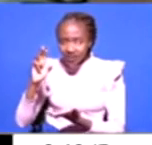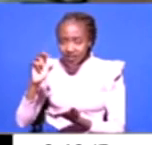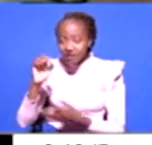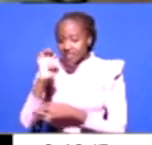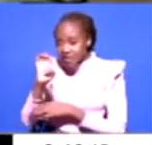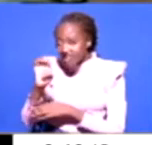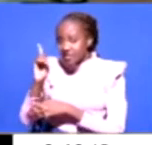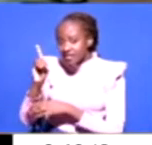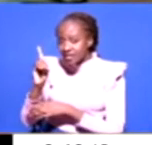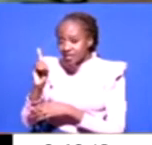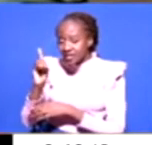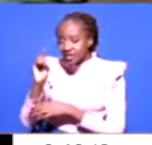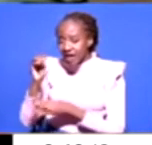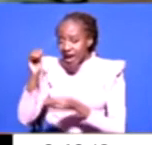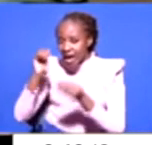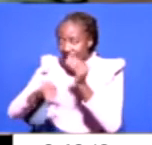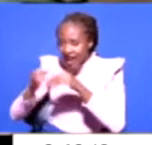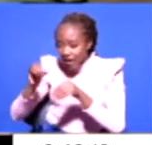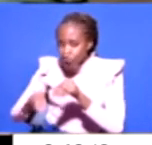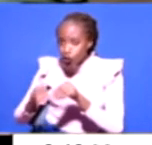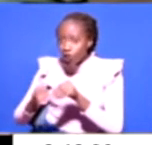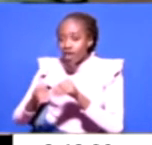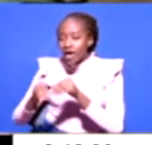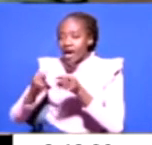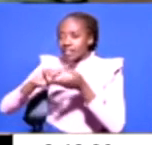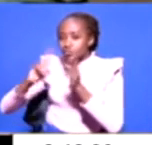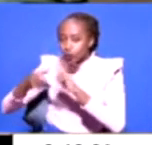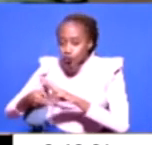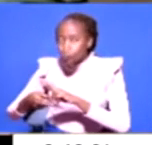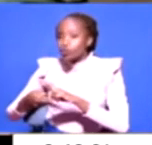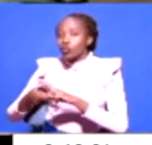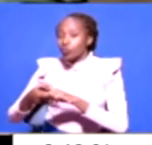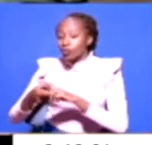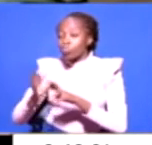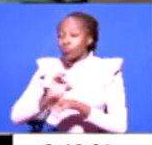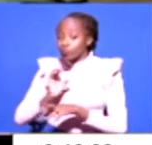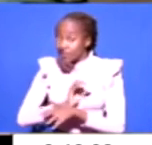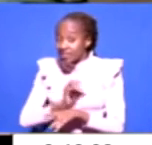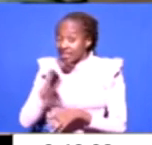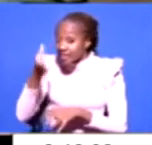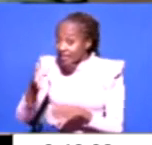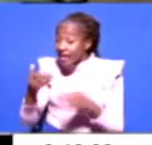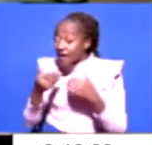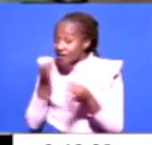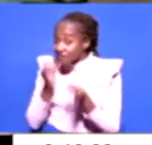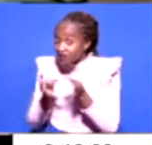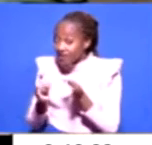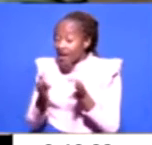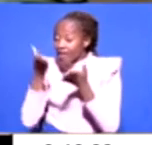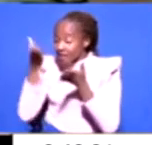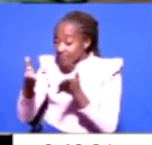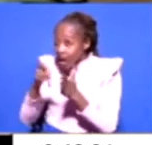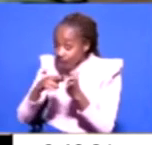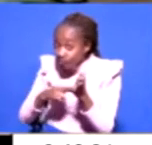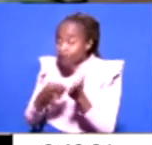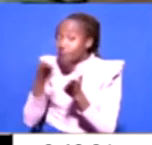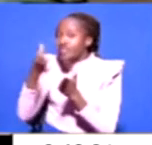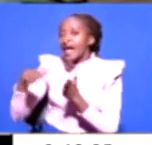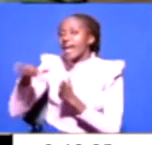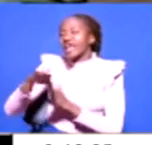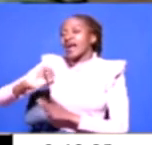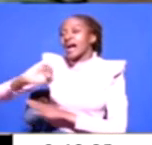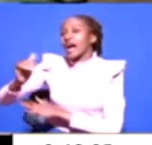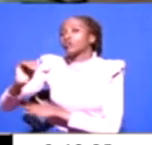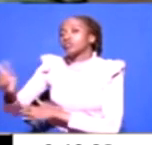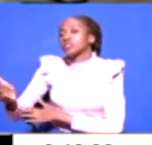election resolution committee ziko mpaka pale mashinani. Sasa ikiwa wewe pale ziko kwenye county na hukwenda